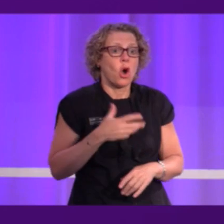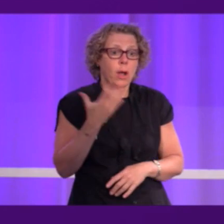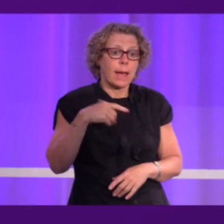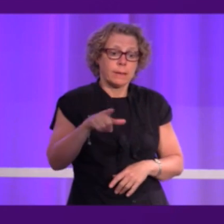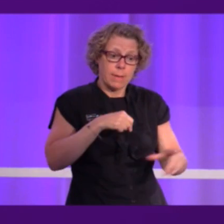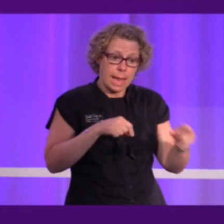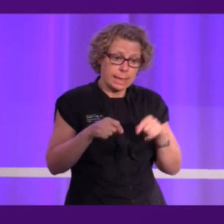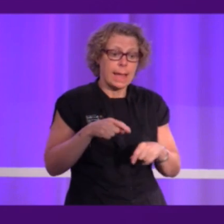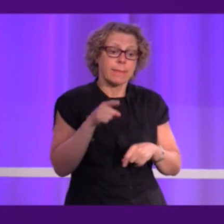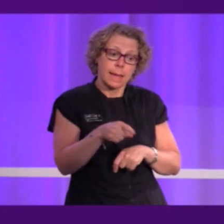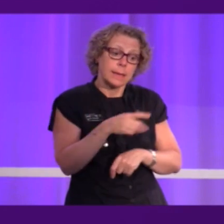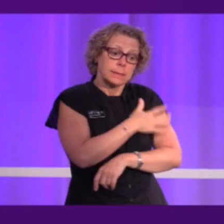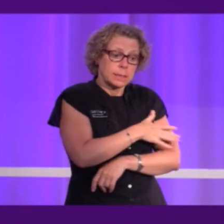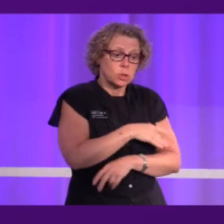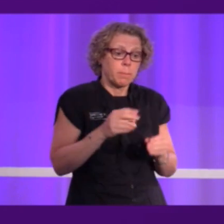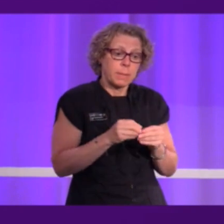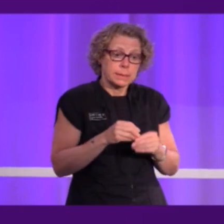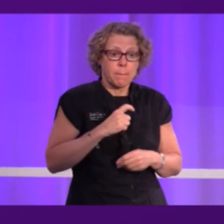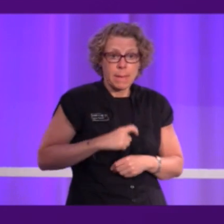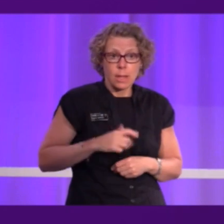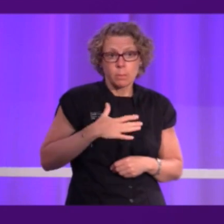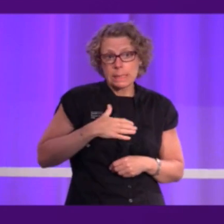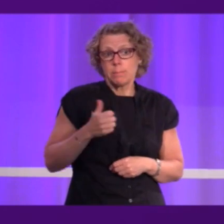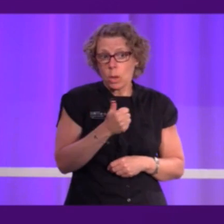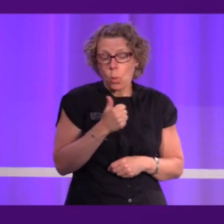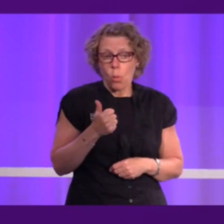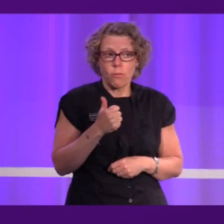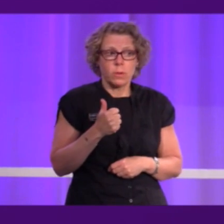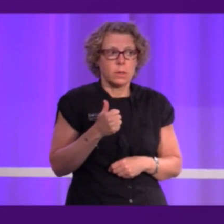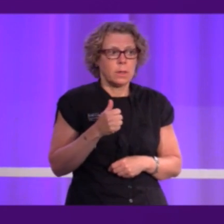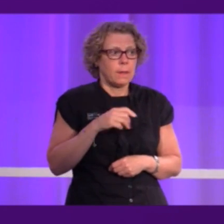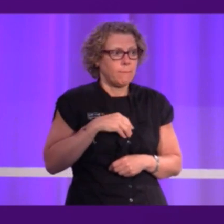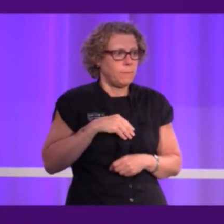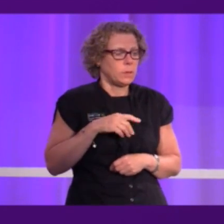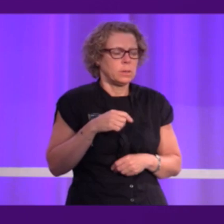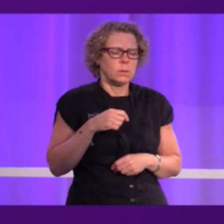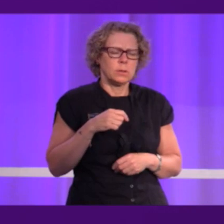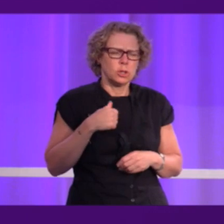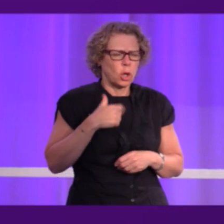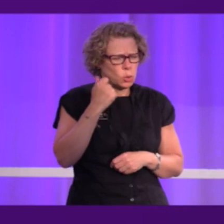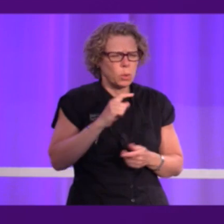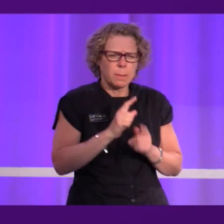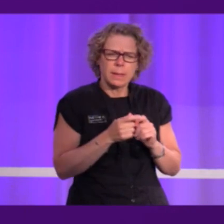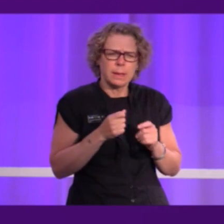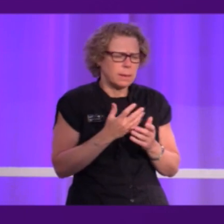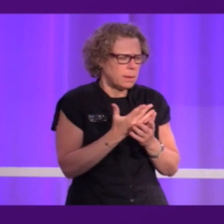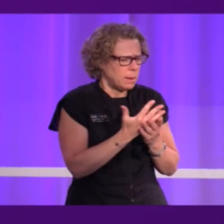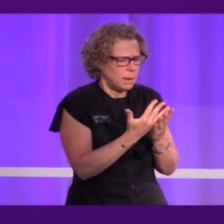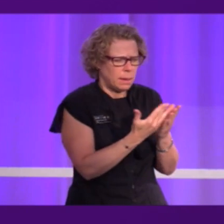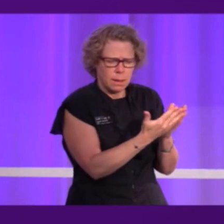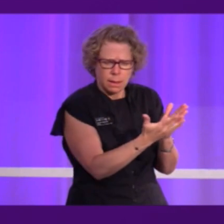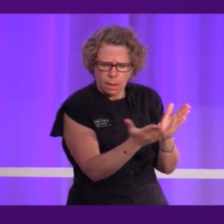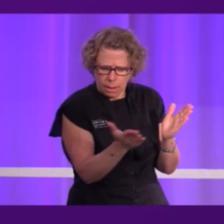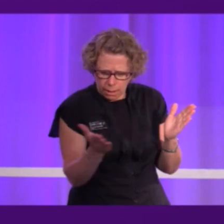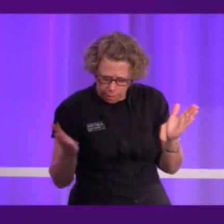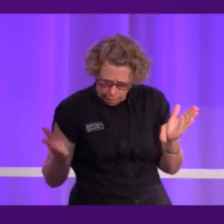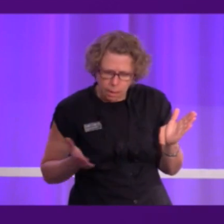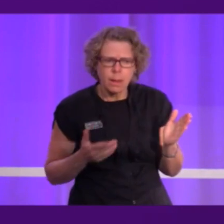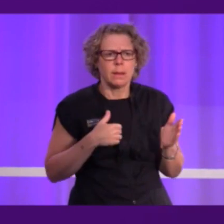säga passar mig och mitt behov. Och det kommer finnas en flora av tjänster. Det är ju det som